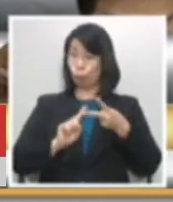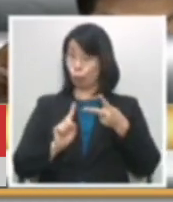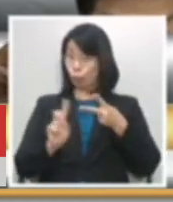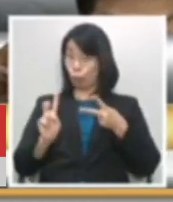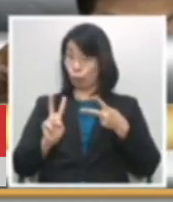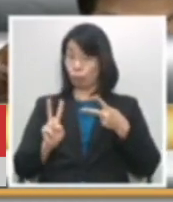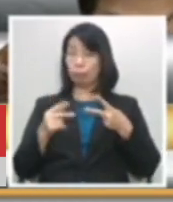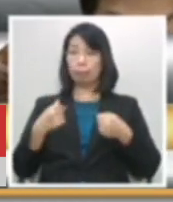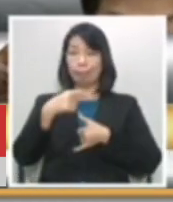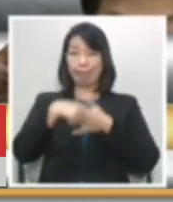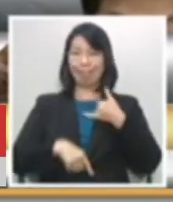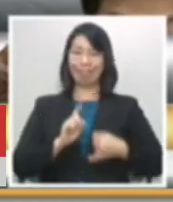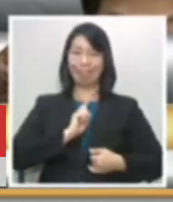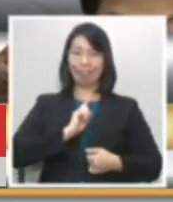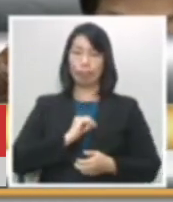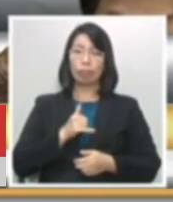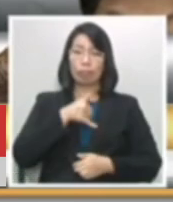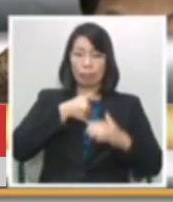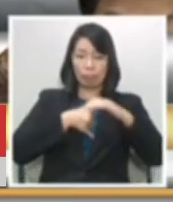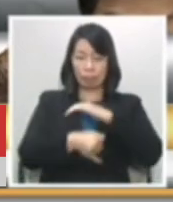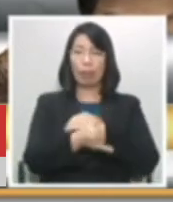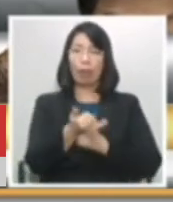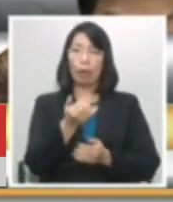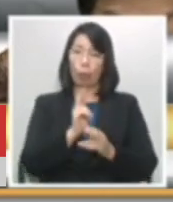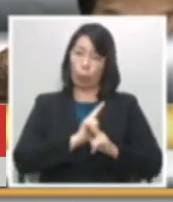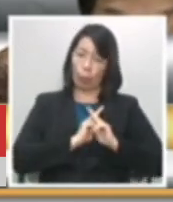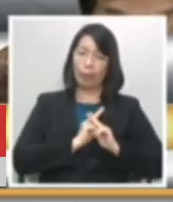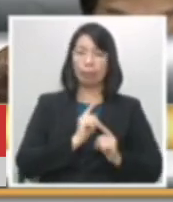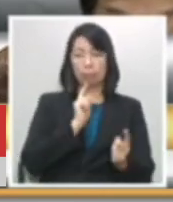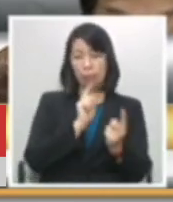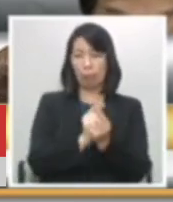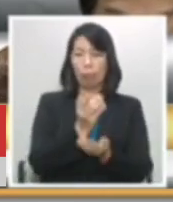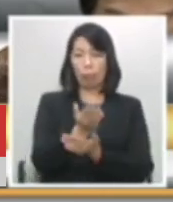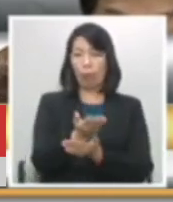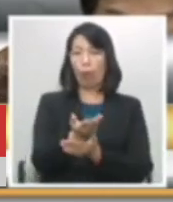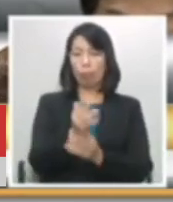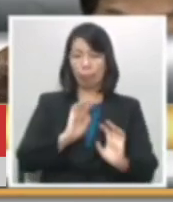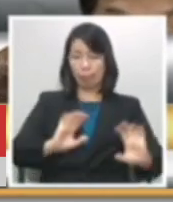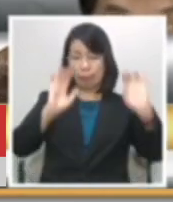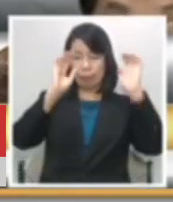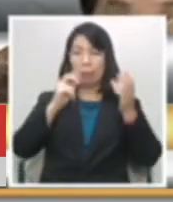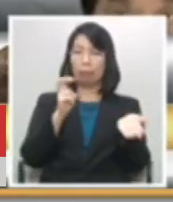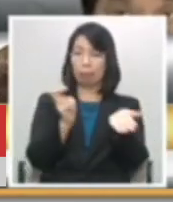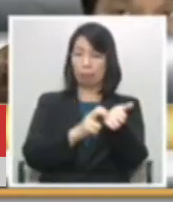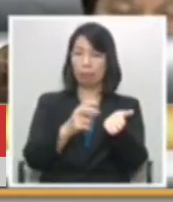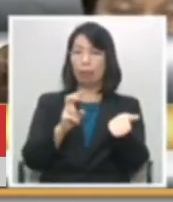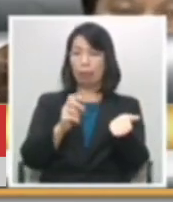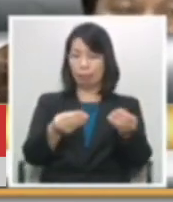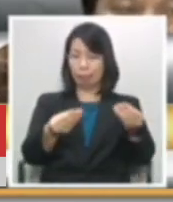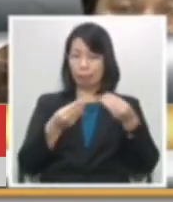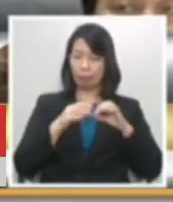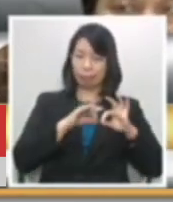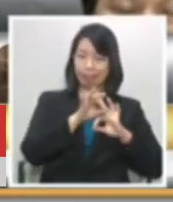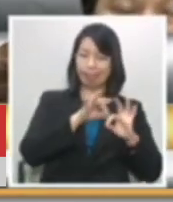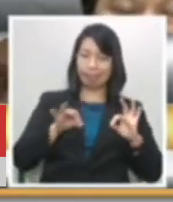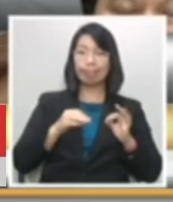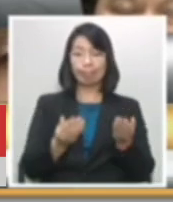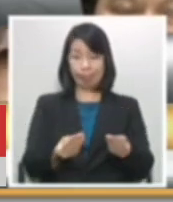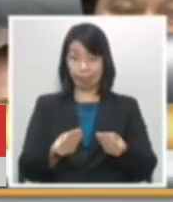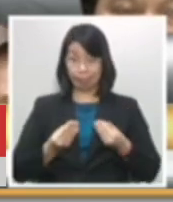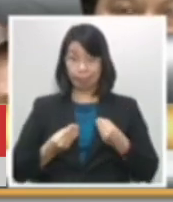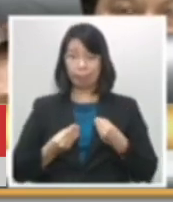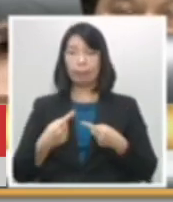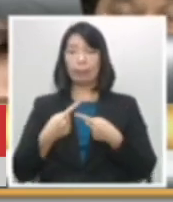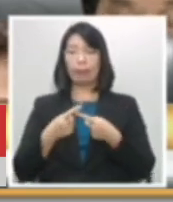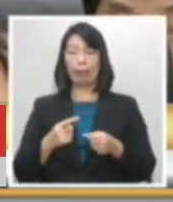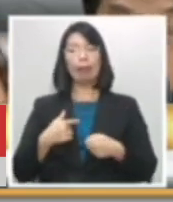ถึงแม้ว่ารัฐบาลไม่ตั้งงบประมาณไปให้เกษตรกรหรือชาวบ้านเขาได้ขอออกโฉนดแต่เ